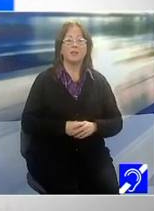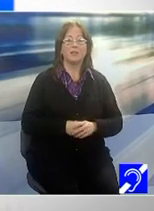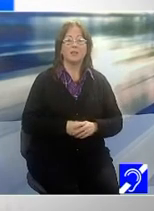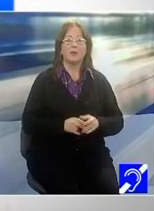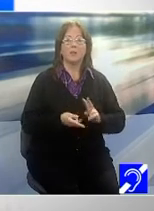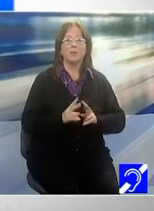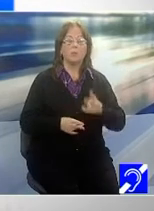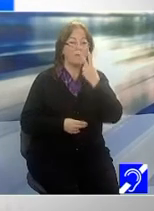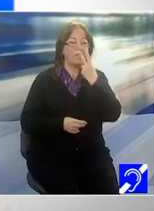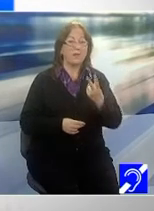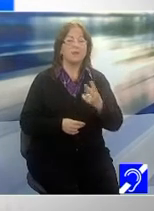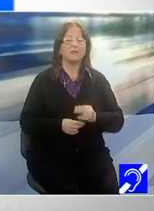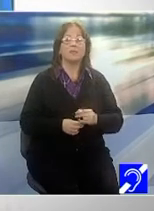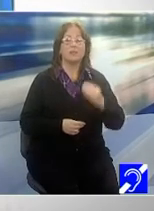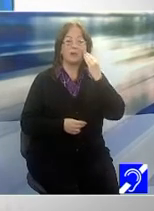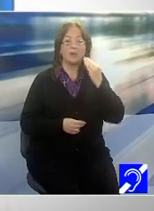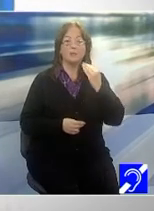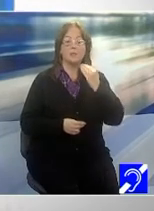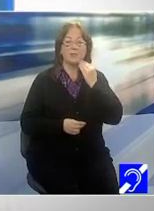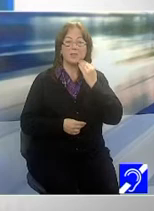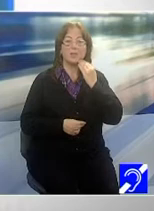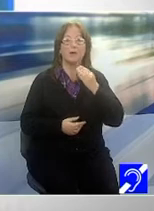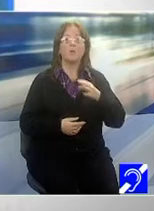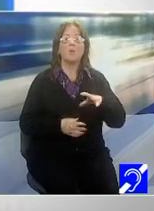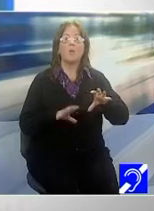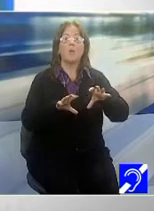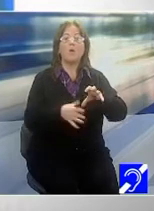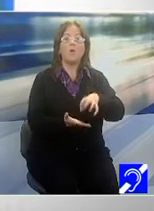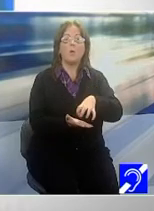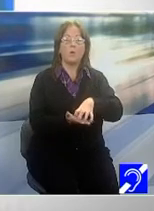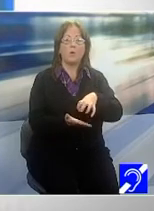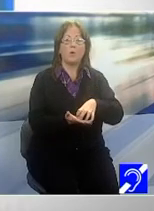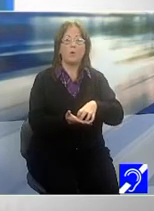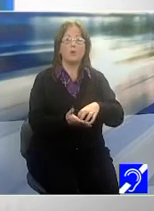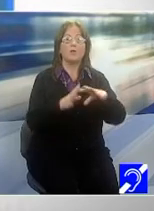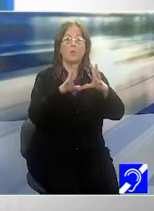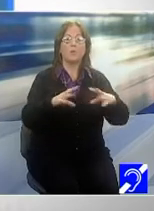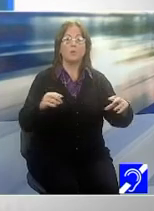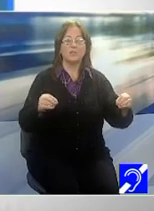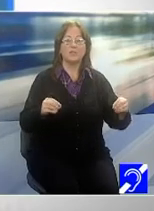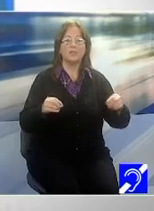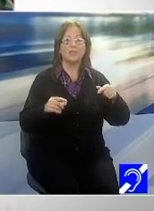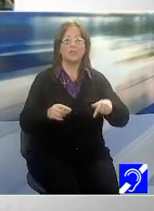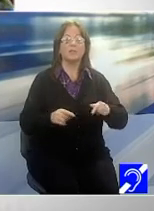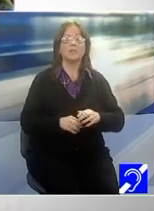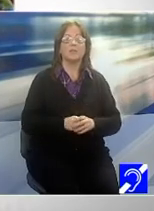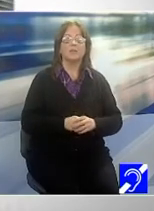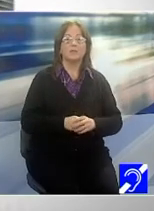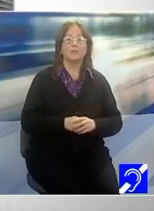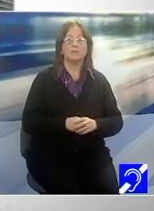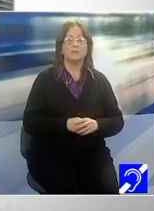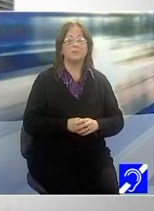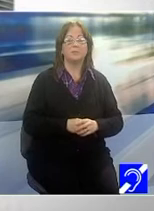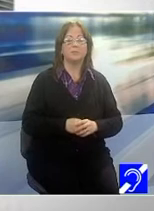vede SUA poziția geostrategică a României în zona aceasta delicată, să zic? It's about the war